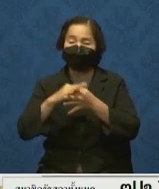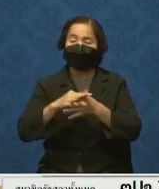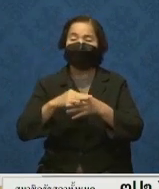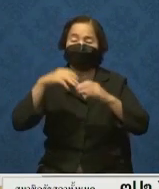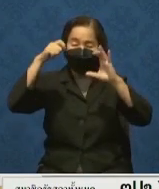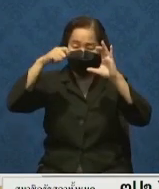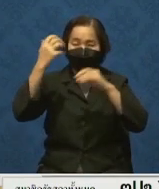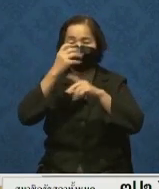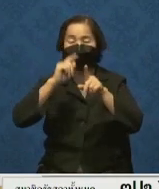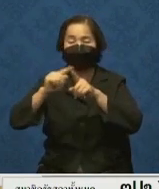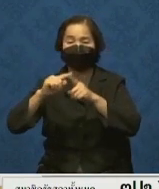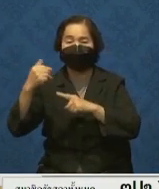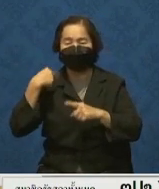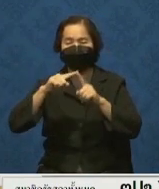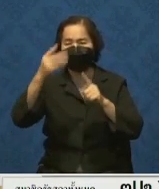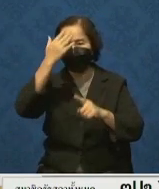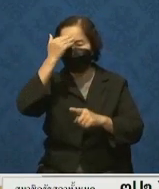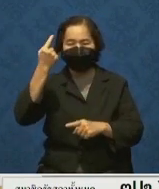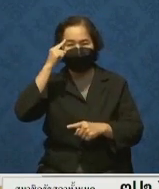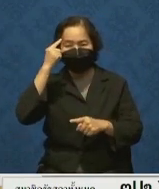ทเสร็เดขาด อำนาจของข